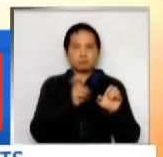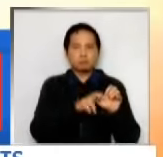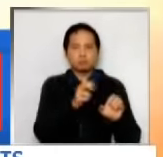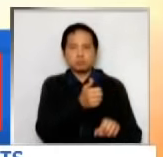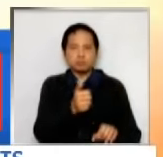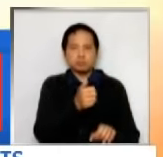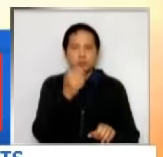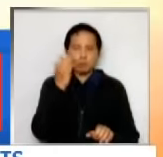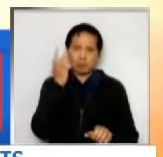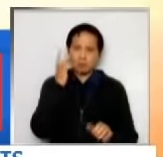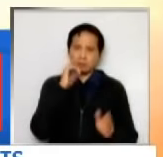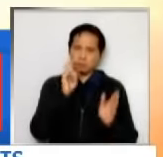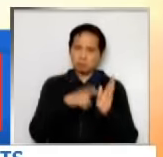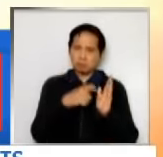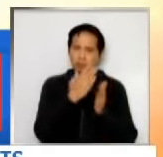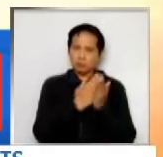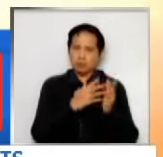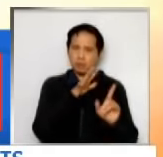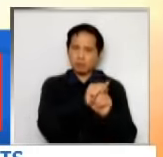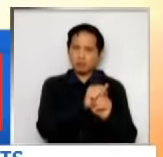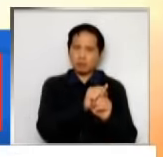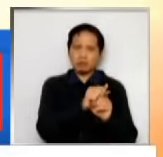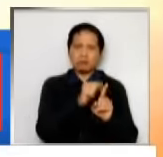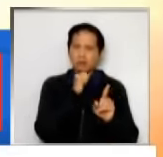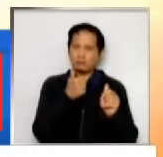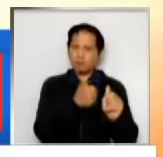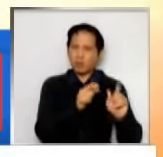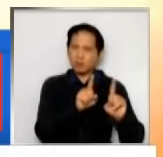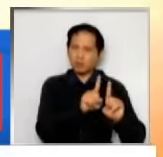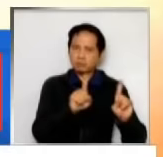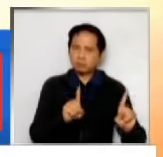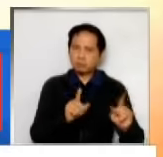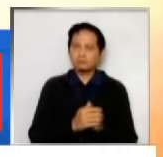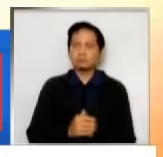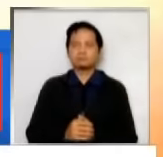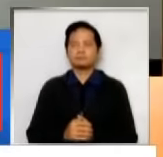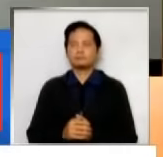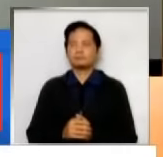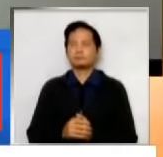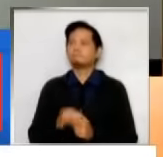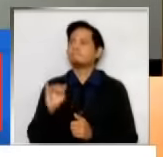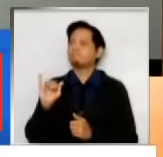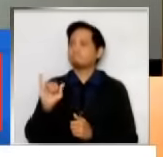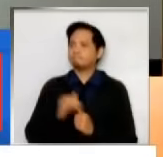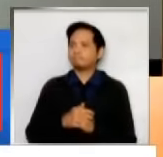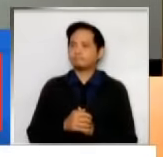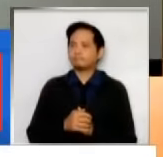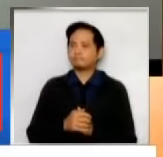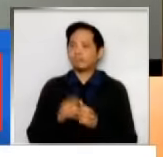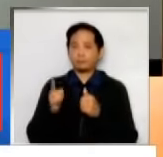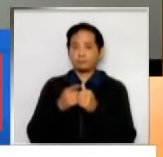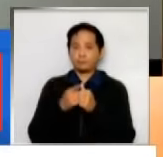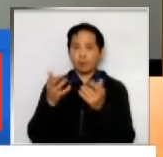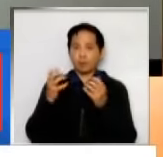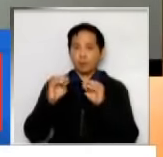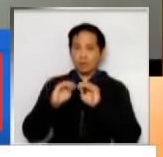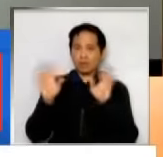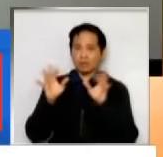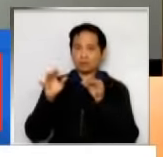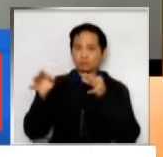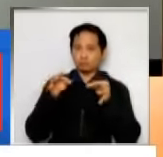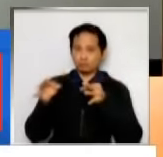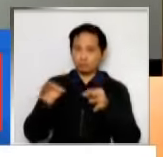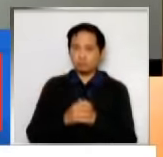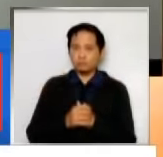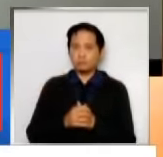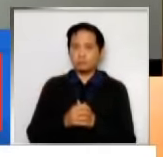distancing, ASEC. Opo, Sir Egan, no? Una po sa lahat, nais nating linawin na hindi po natin binawasan ang supply